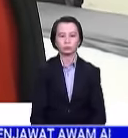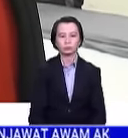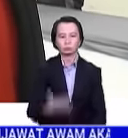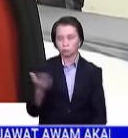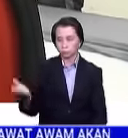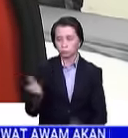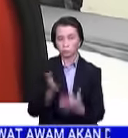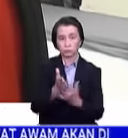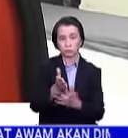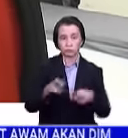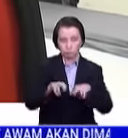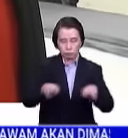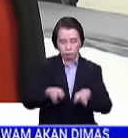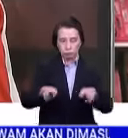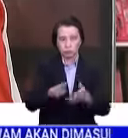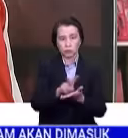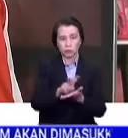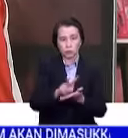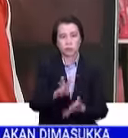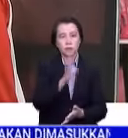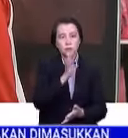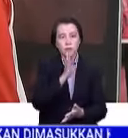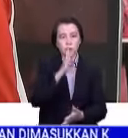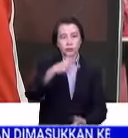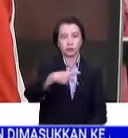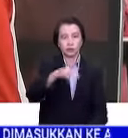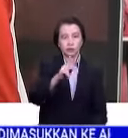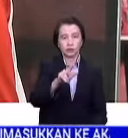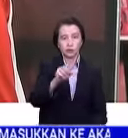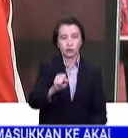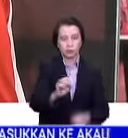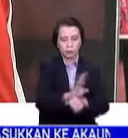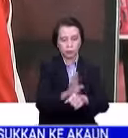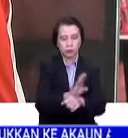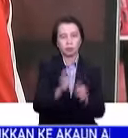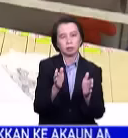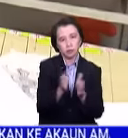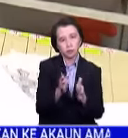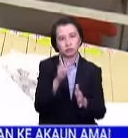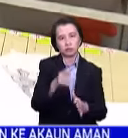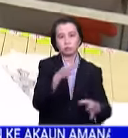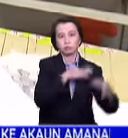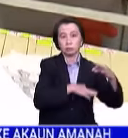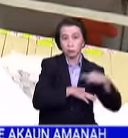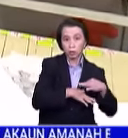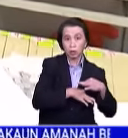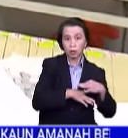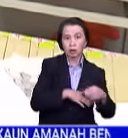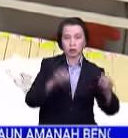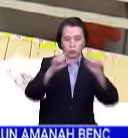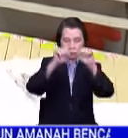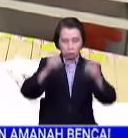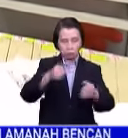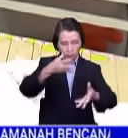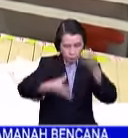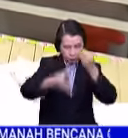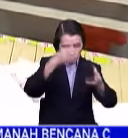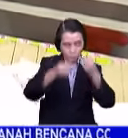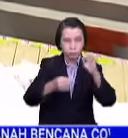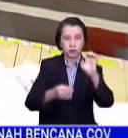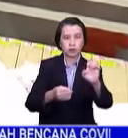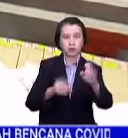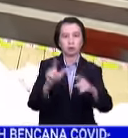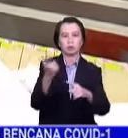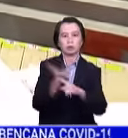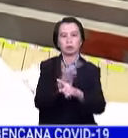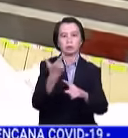Beliau melalui rakaman video turut menyatakan PKS dan peniaga mikro perlu memanfaatkan portal pembelajaran e-latih